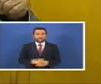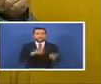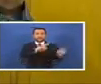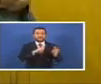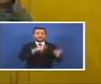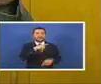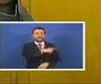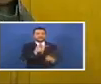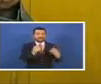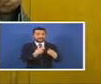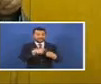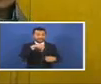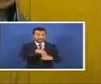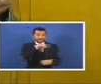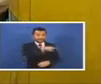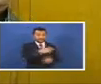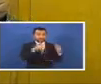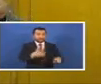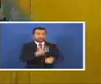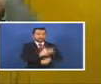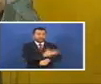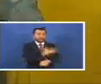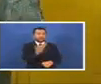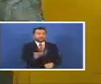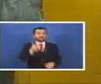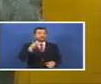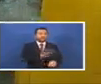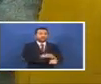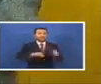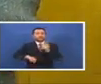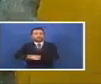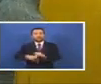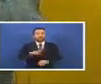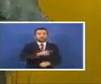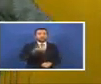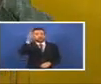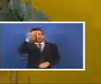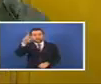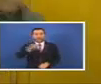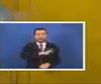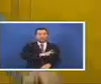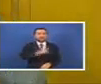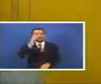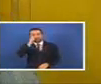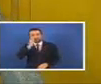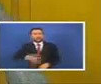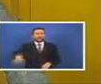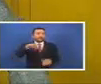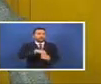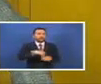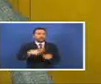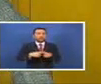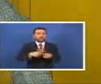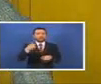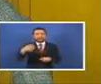Çanakkale Savaşı için bu ülkede sağcı, solcu, Kürt, Türk, Alevi, Sünni herkesin ortak